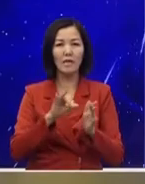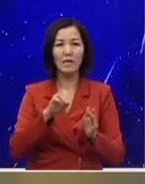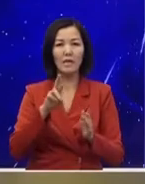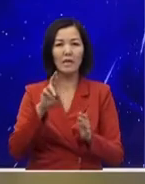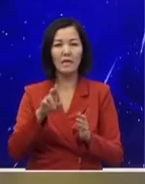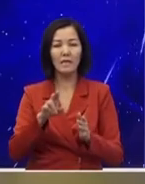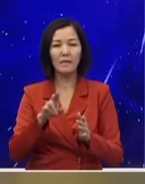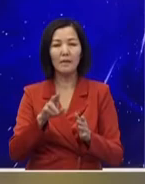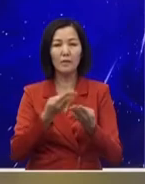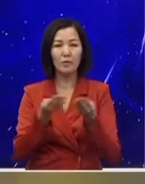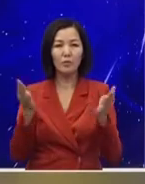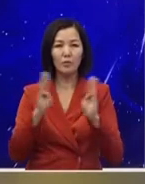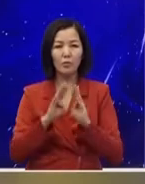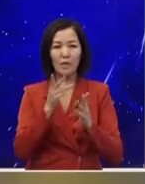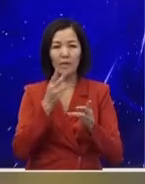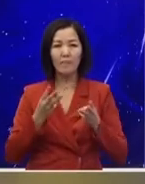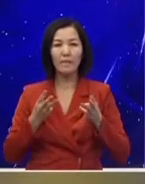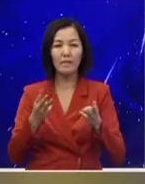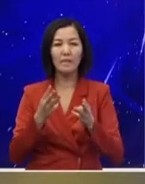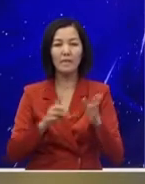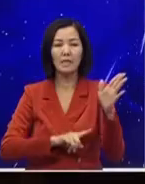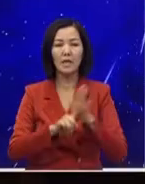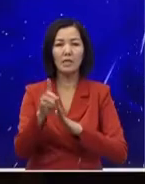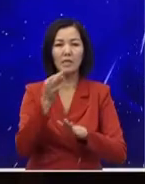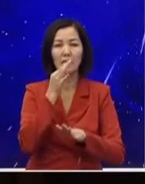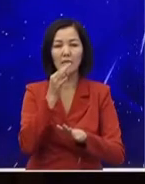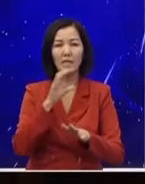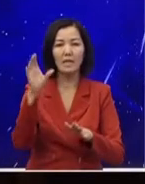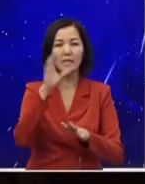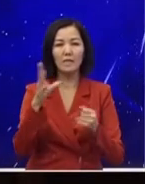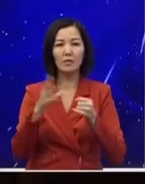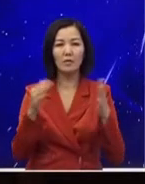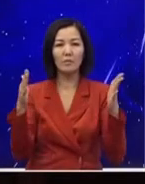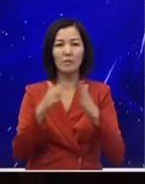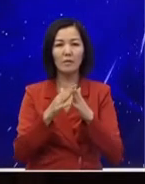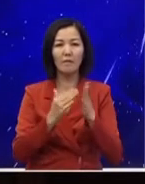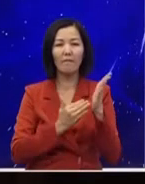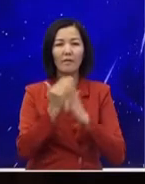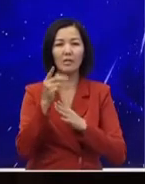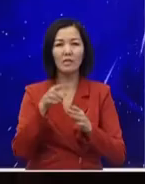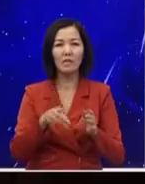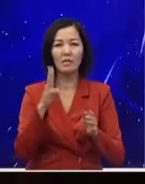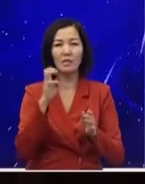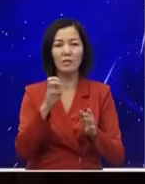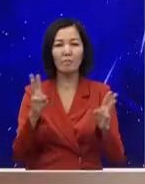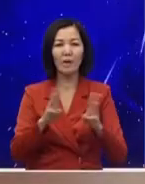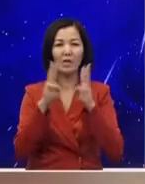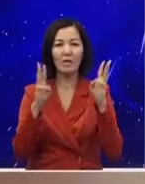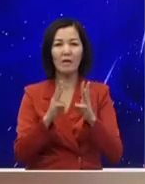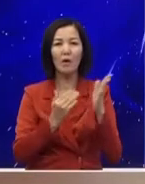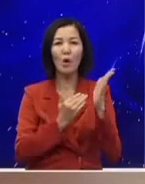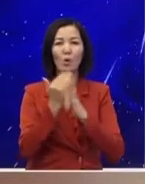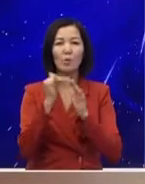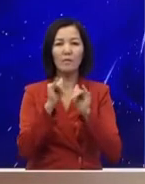С учетом пандемии отопительный сезон начался раньше. С сентября в жилом секторе произошло свыше 1300 пожаров. Рост